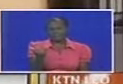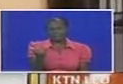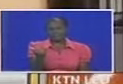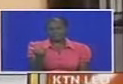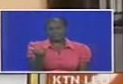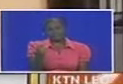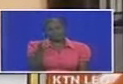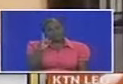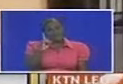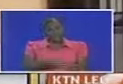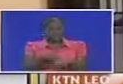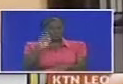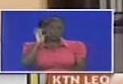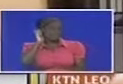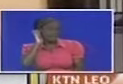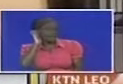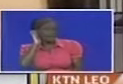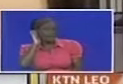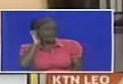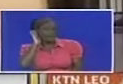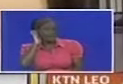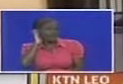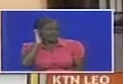mara utasikia kioo cha gari